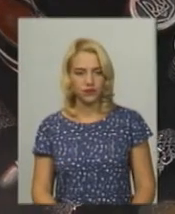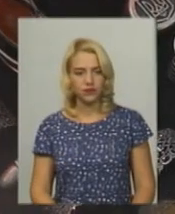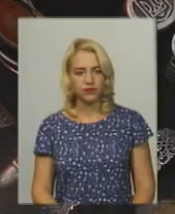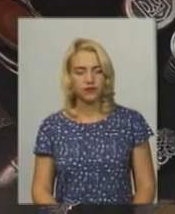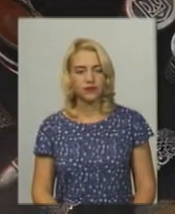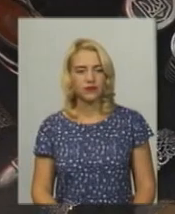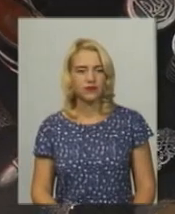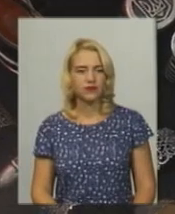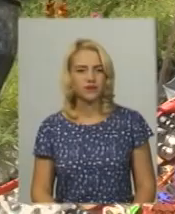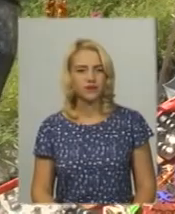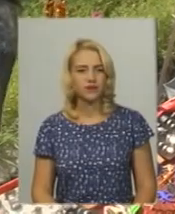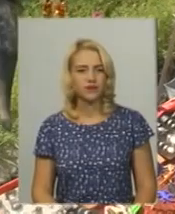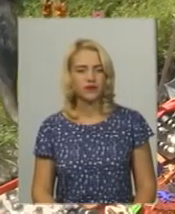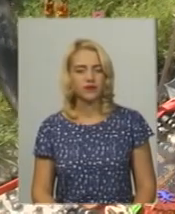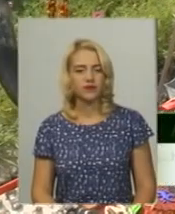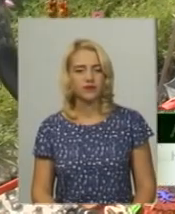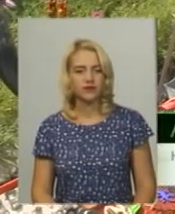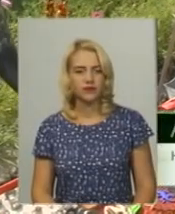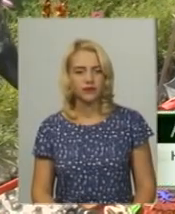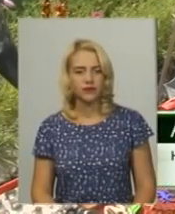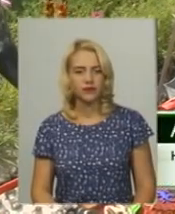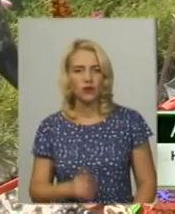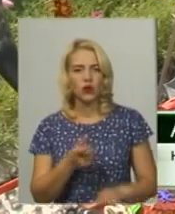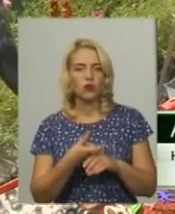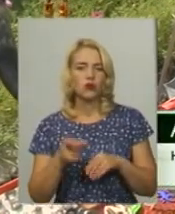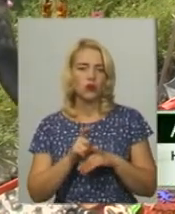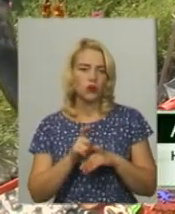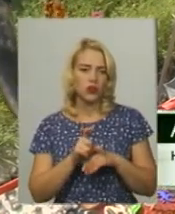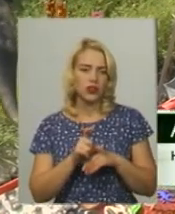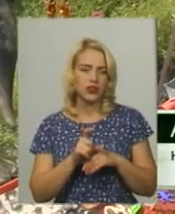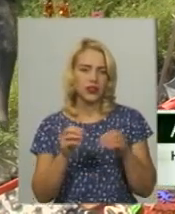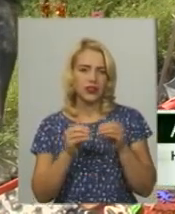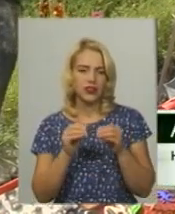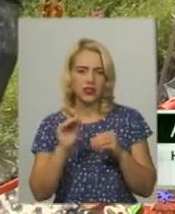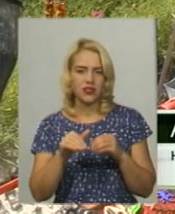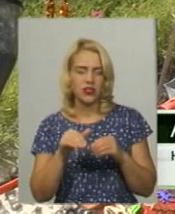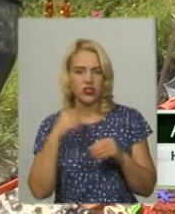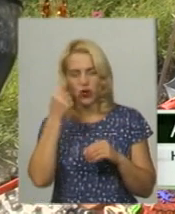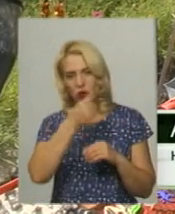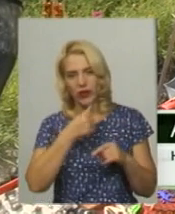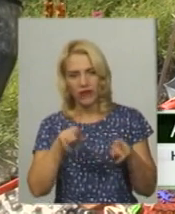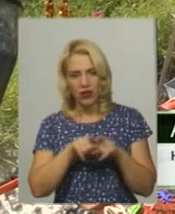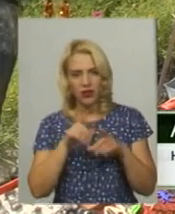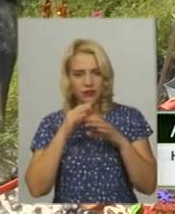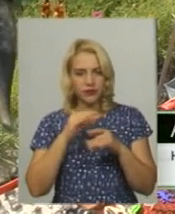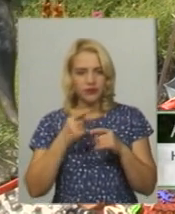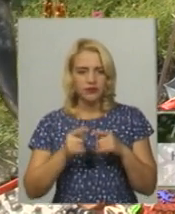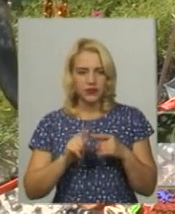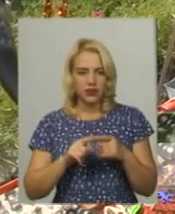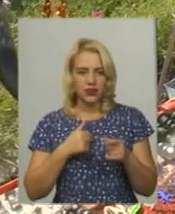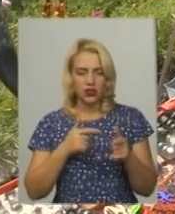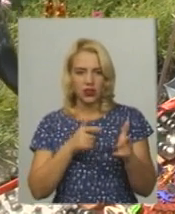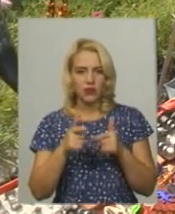Давніших інструментів, тобто вже точно як більше 10 тисяч років за це. Його він виготовлявся, як правило, з